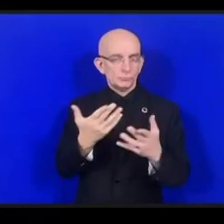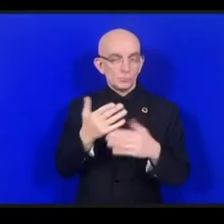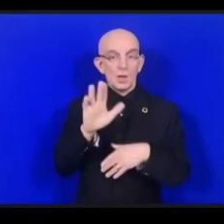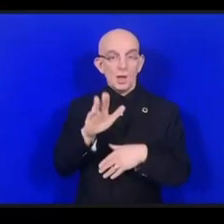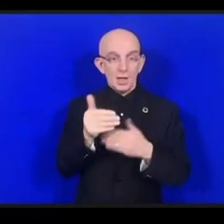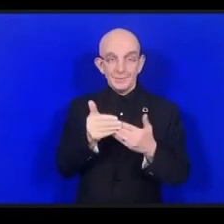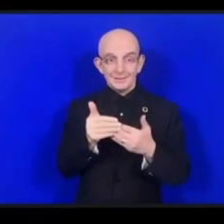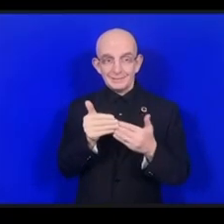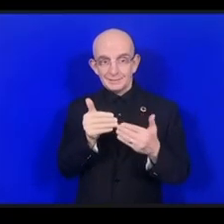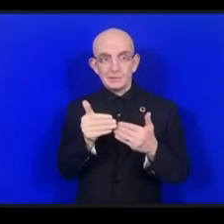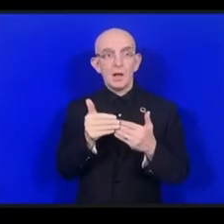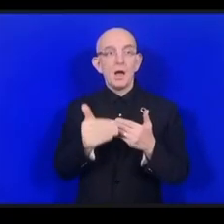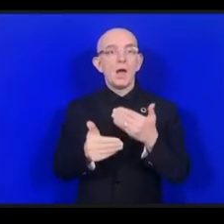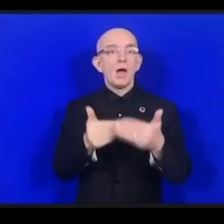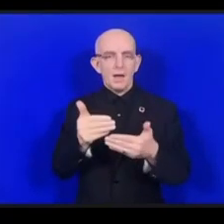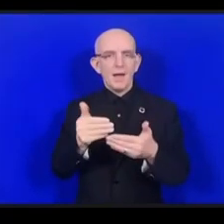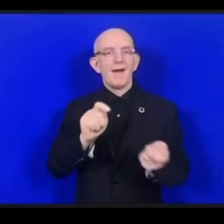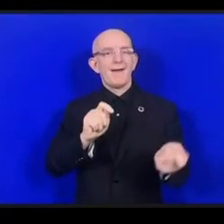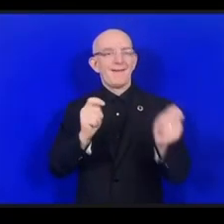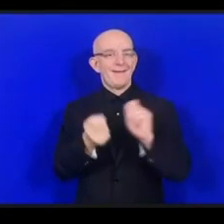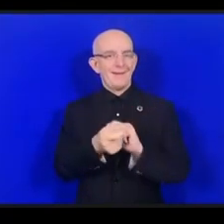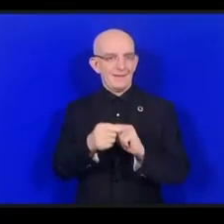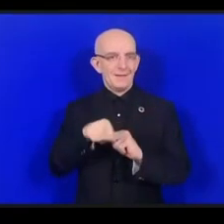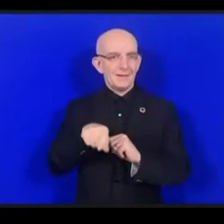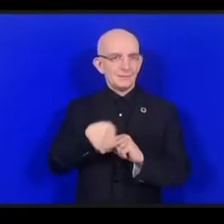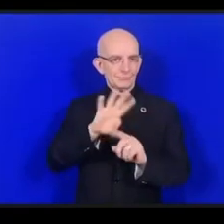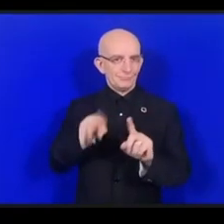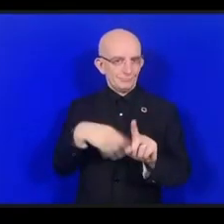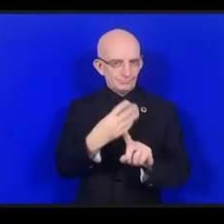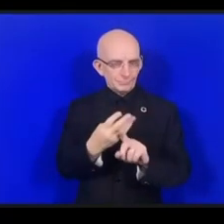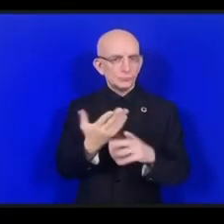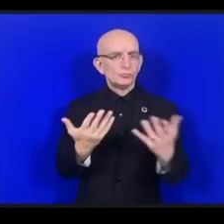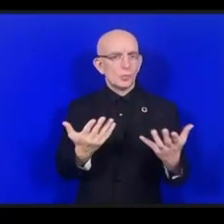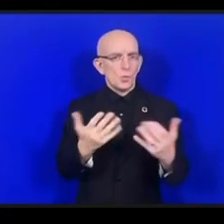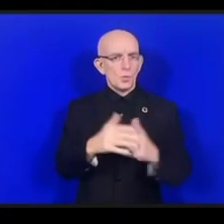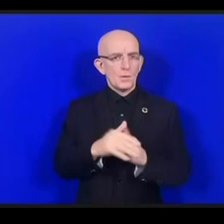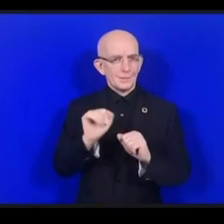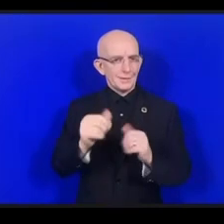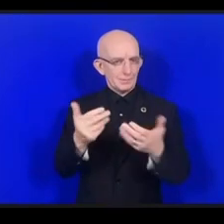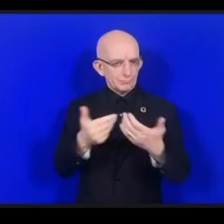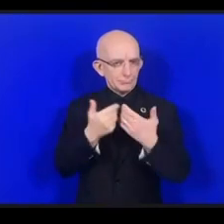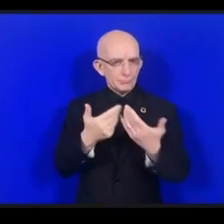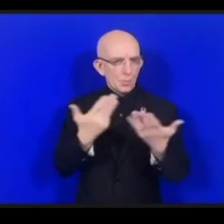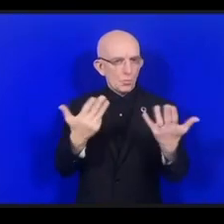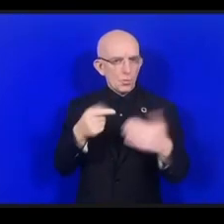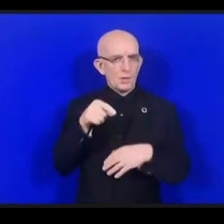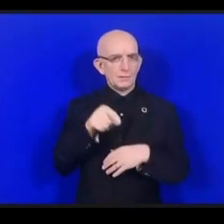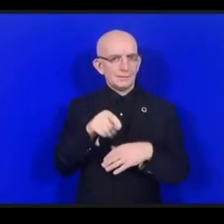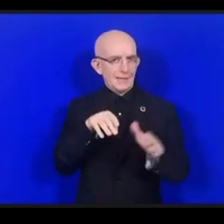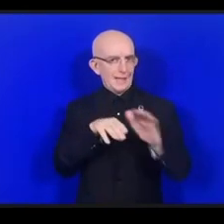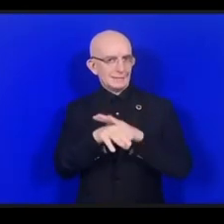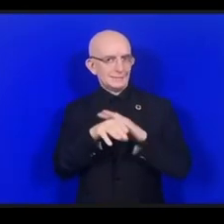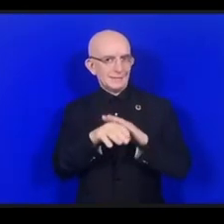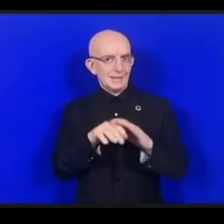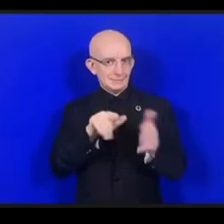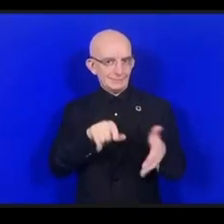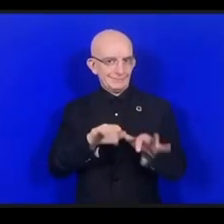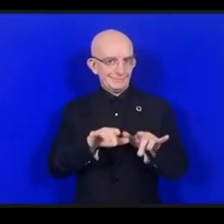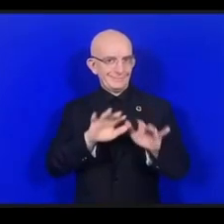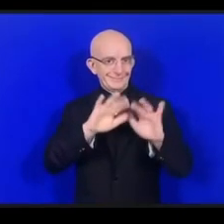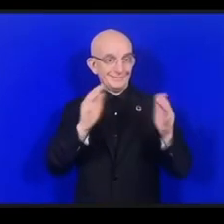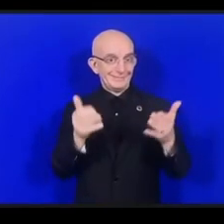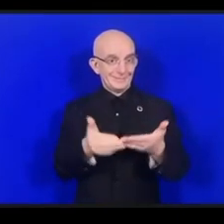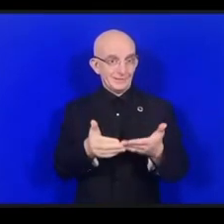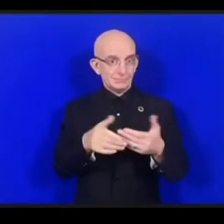们工作。您是不是可以跟我们讲一讲上网如何能够帮助我们去弥补残障人